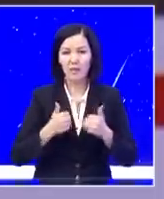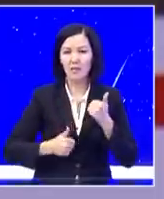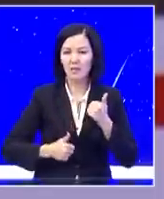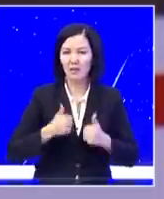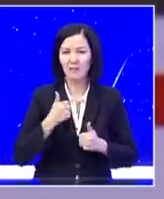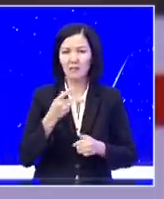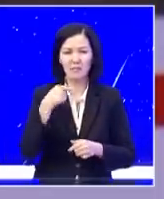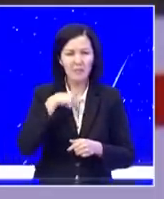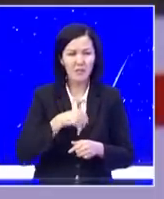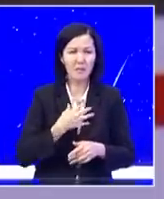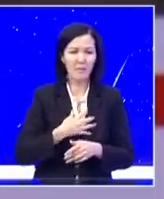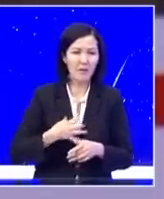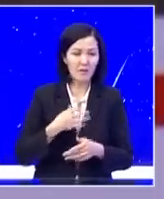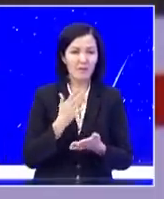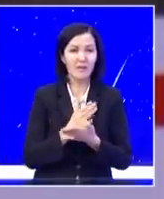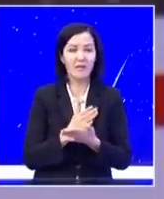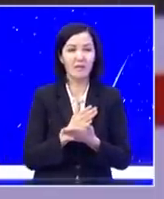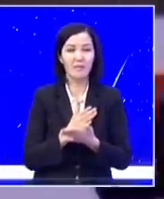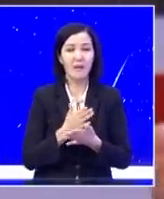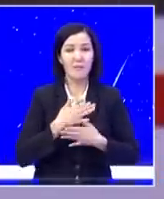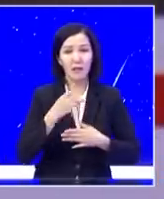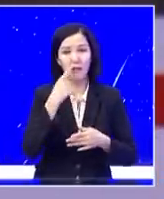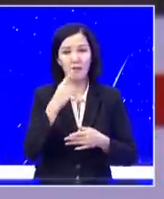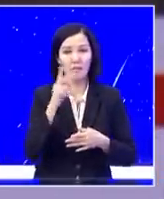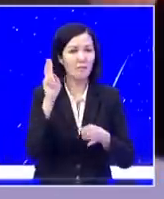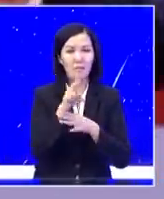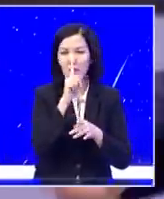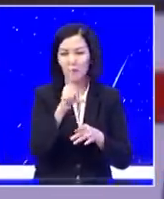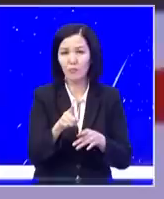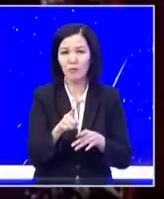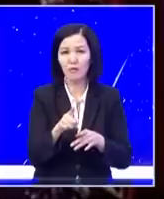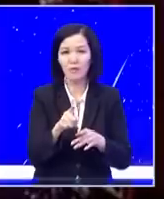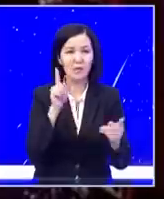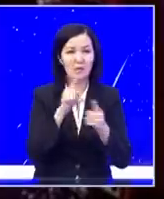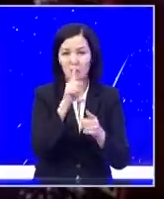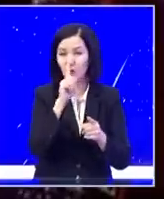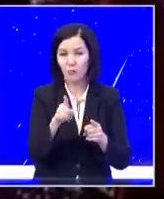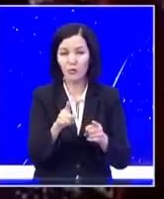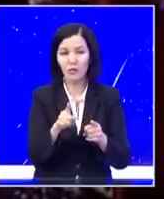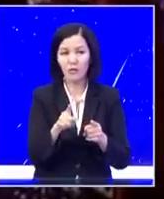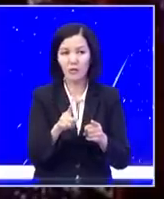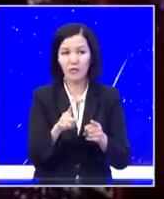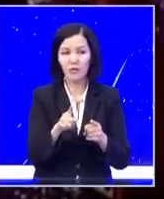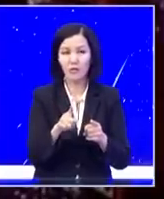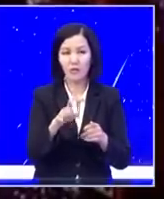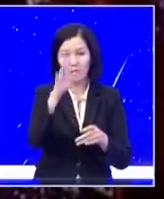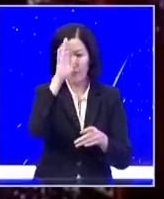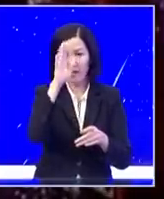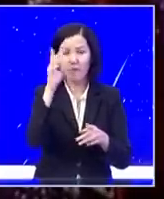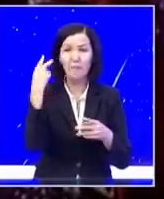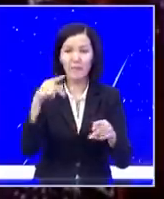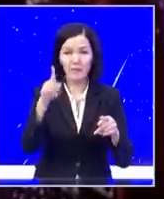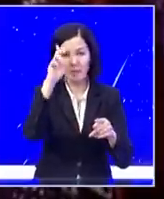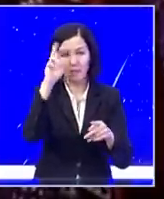келеді, мен кәдімгідей, мен айттым, бармаймыз дедім, көрсетпейміз дедім. Мен бұндай ондай жігіт қаңғып жүре берсін